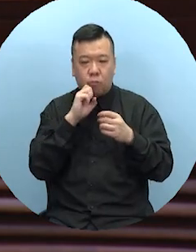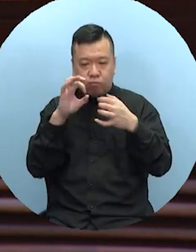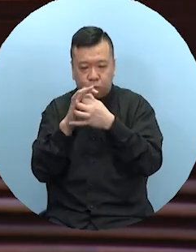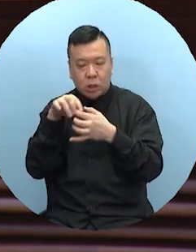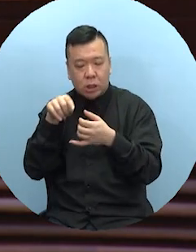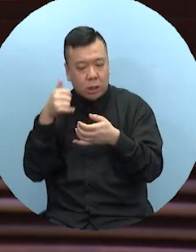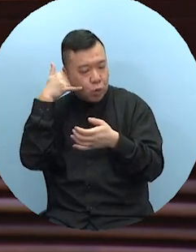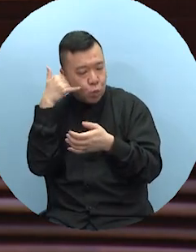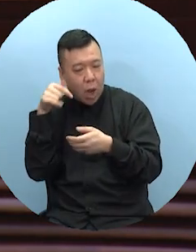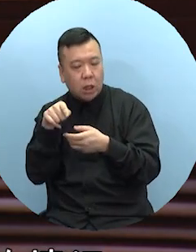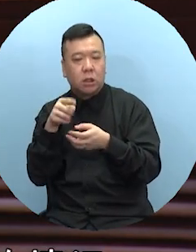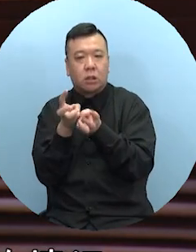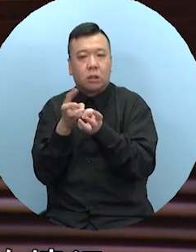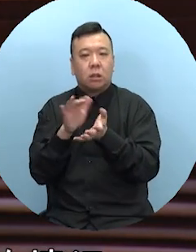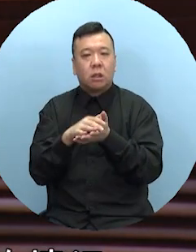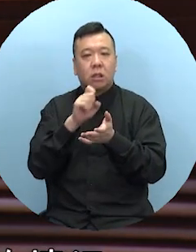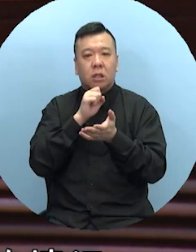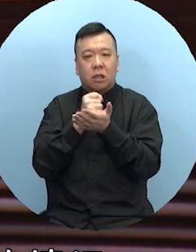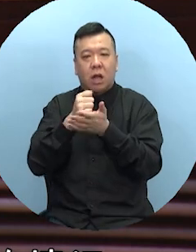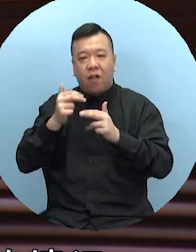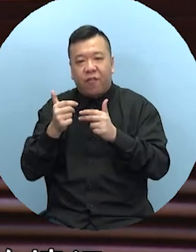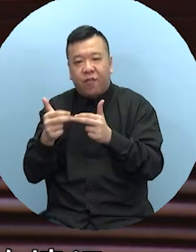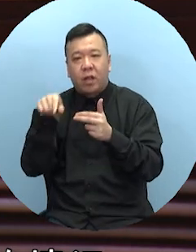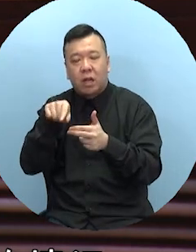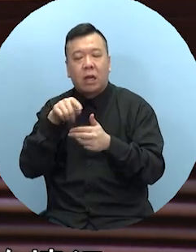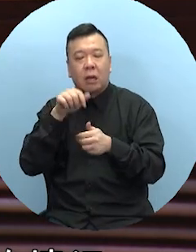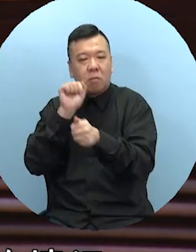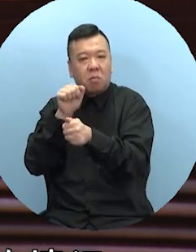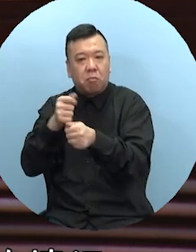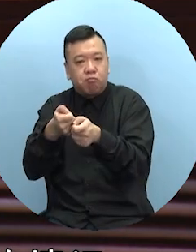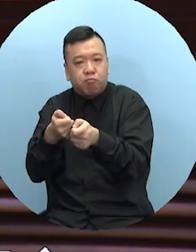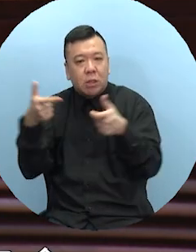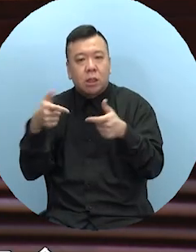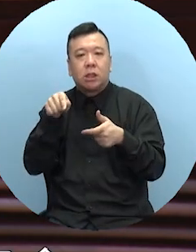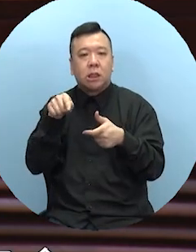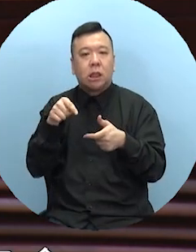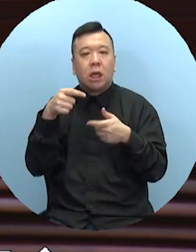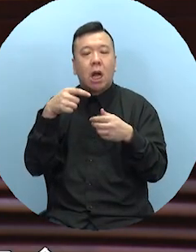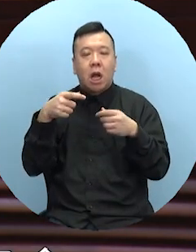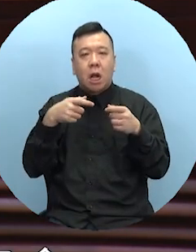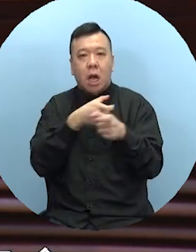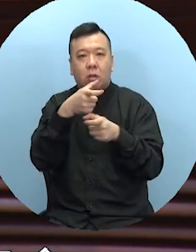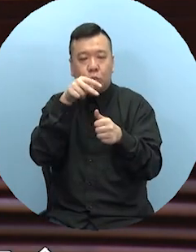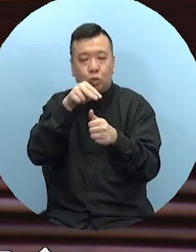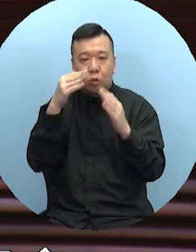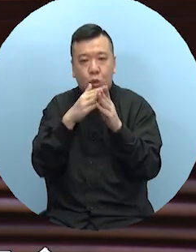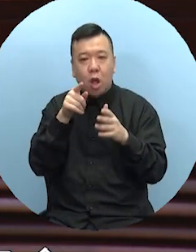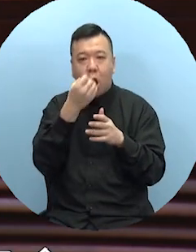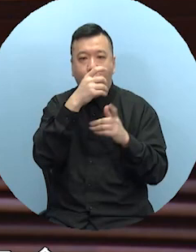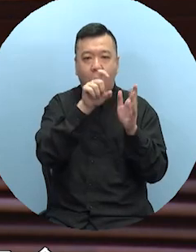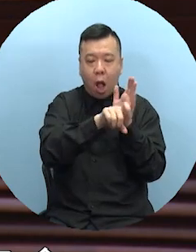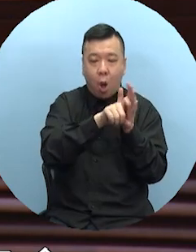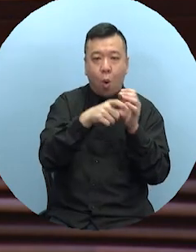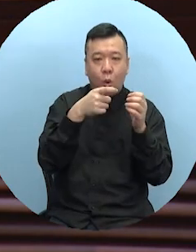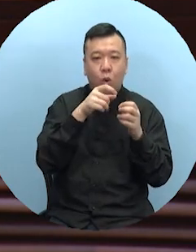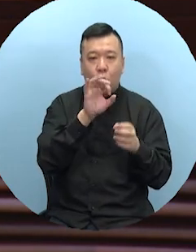绑定的指示。因应支付卡的发展和相关骗案的情况，金管局在今年年初和香港银